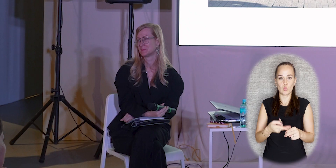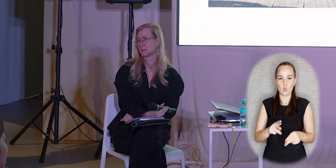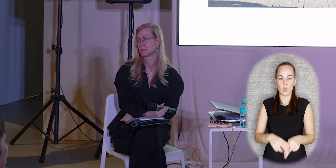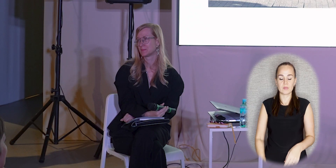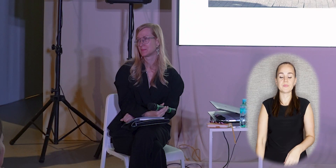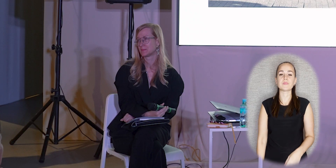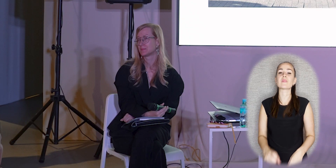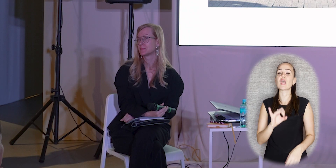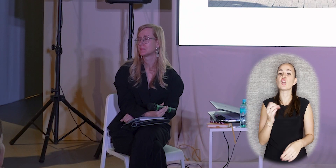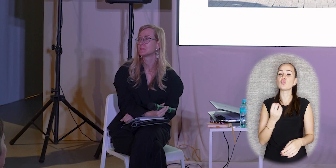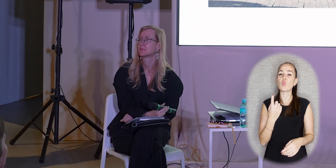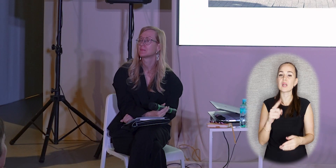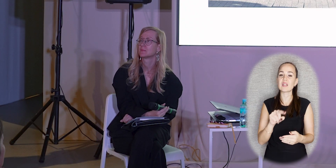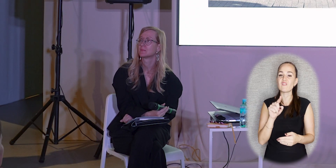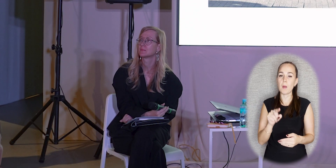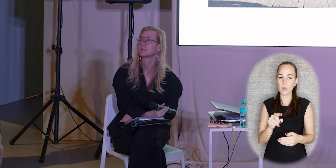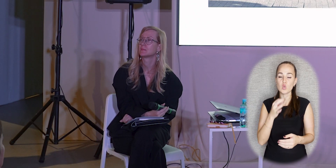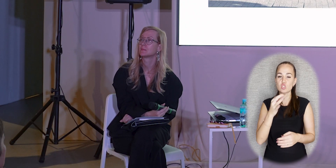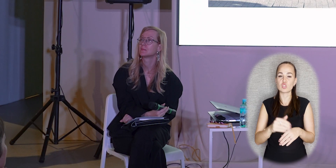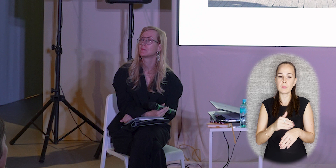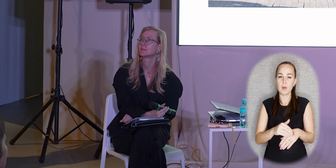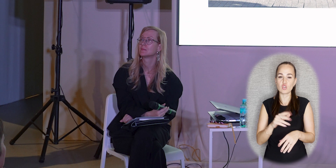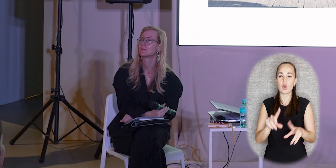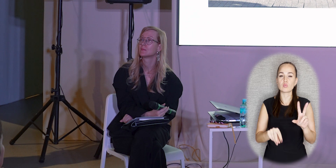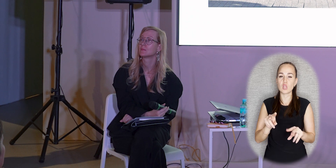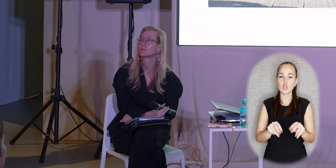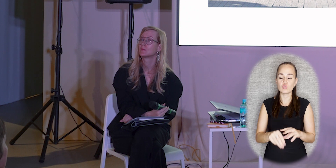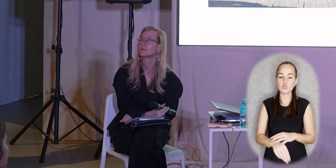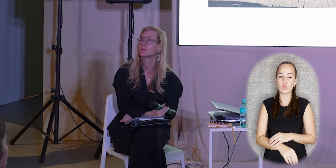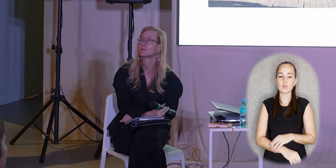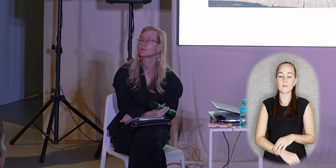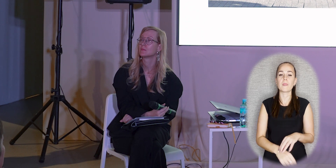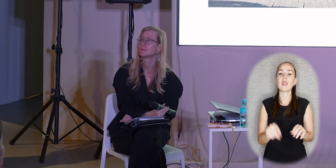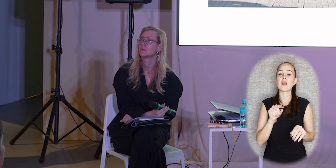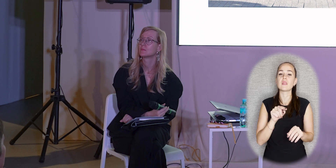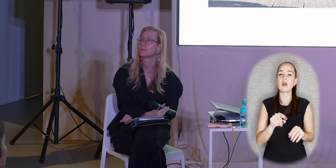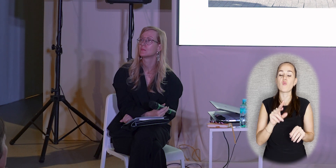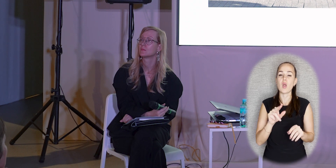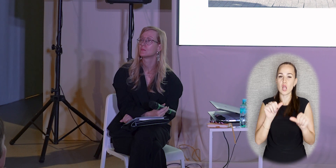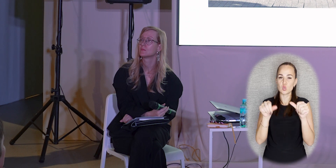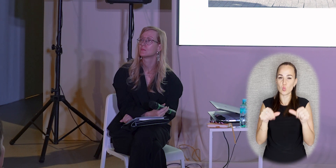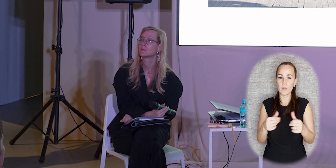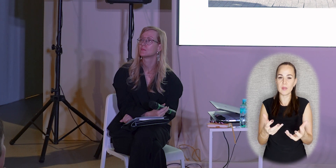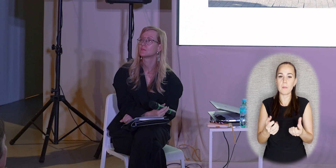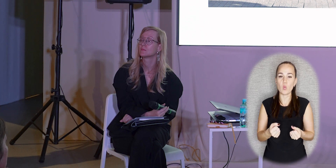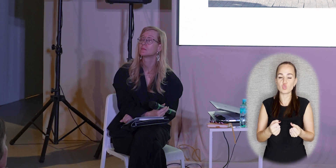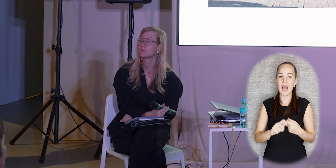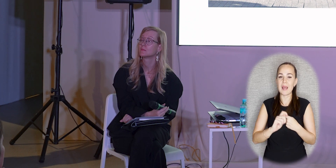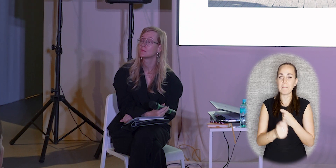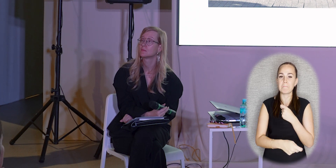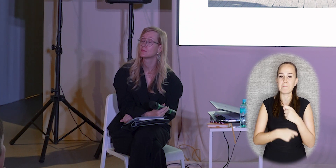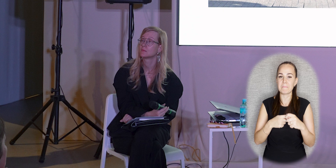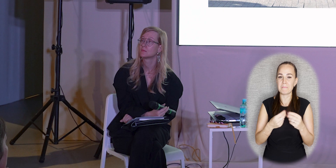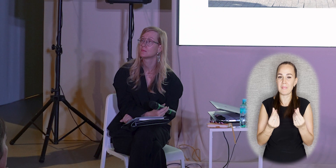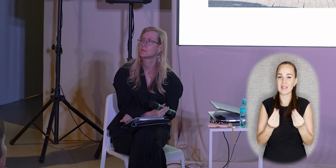И еще один вопрос у меня. Скажите, пожалуйста, по поводу того, как скульпторы получали материал. Потому